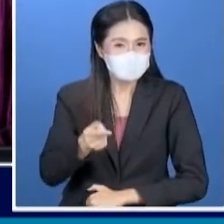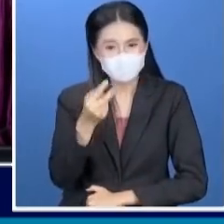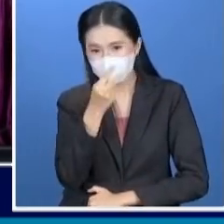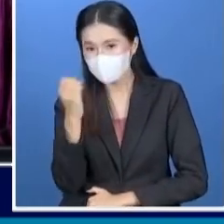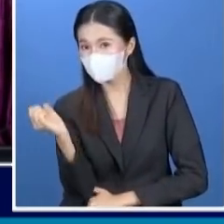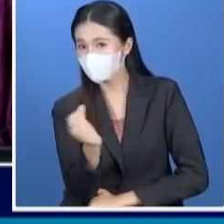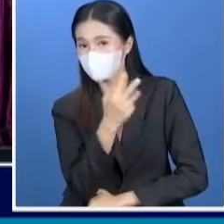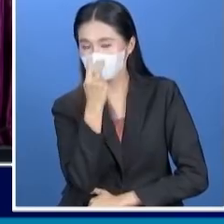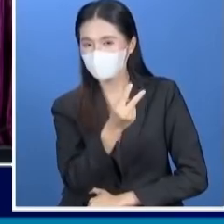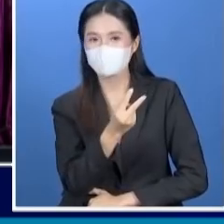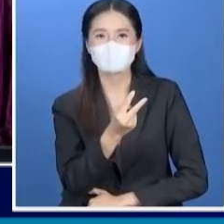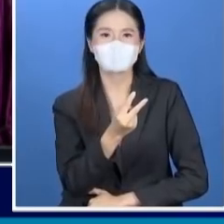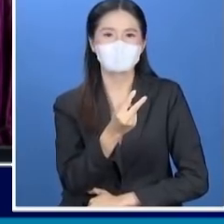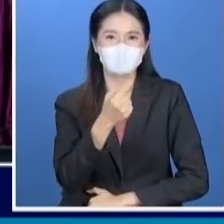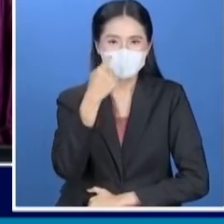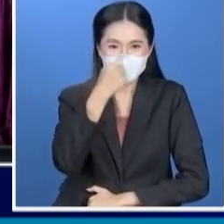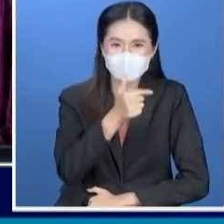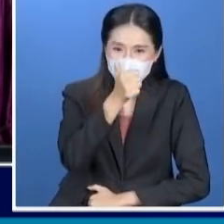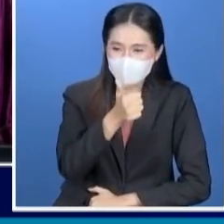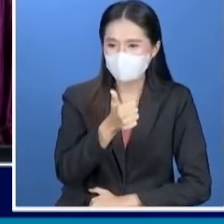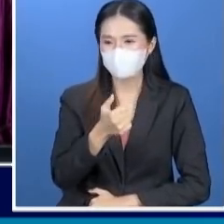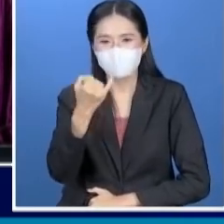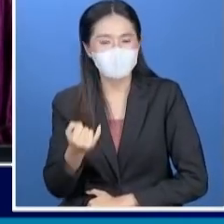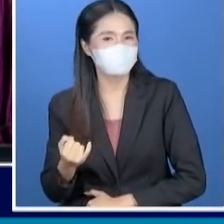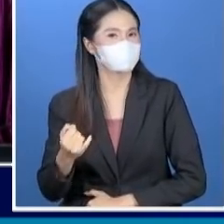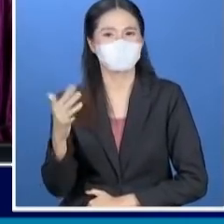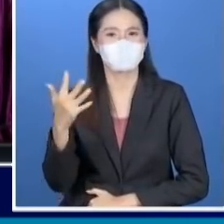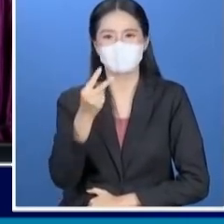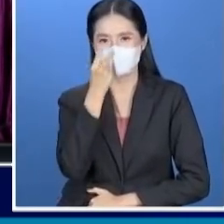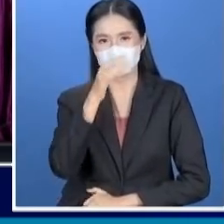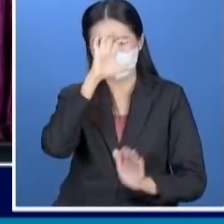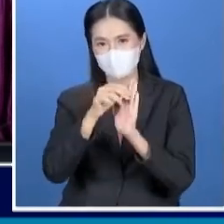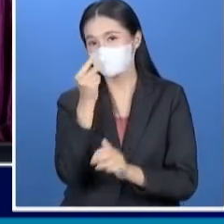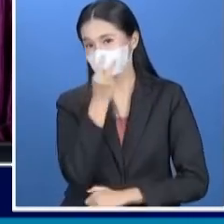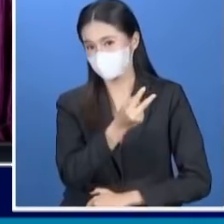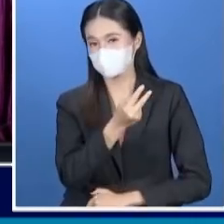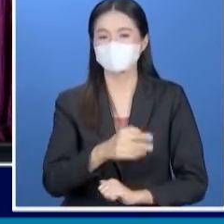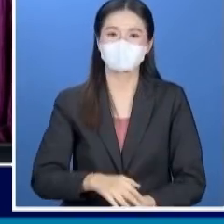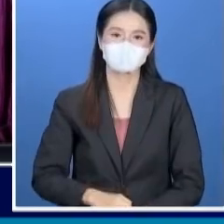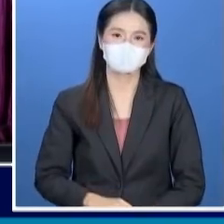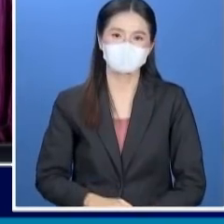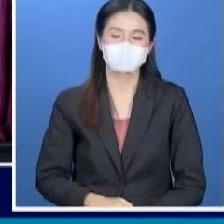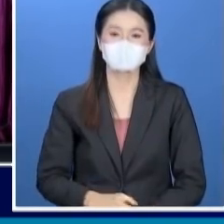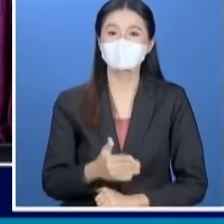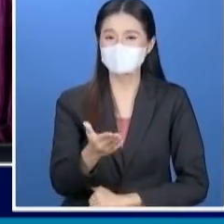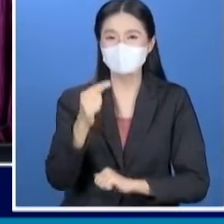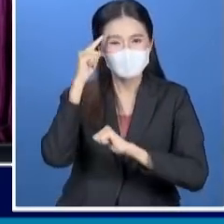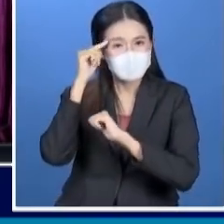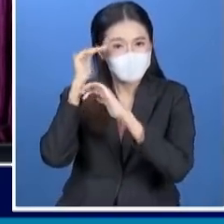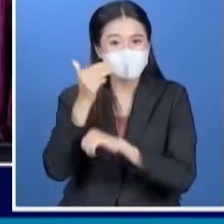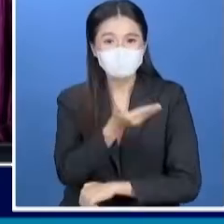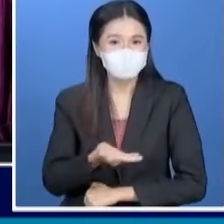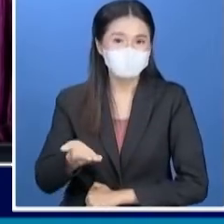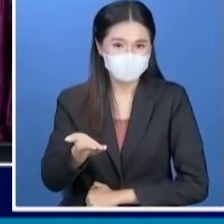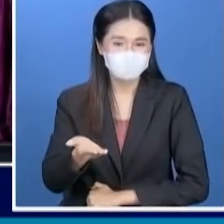คลิปที่นำเสนอนั้นก็คงไม่มีใครได้เปรียบเสียเปรียบนะครับจากภาพที่เรานำเสนอนะครับก็หวังว่าเจตนาน